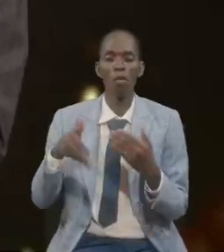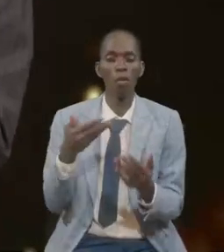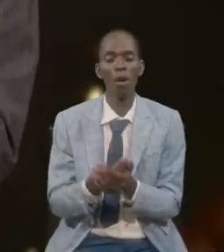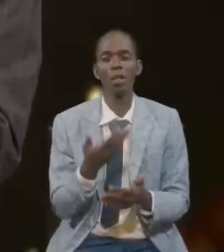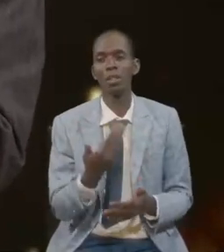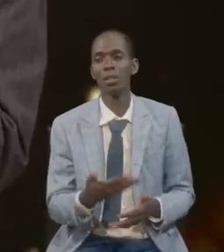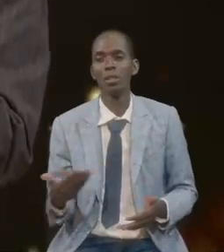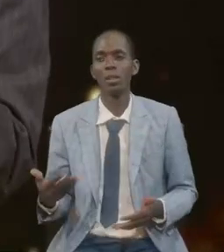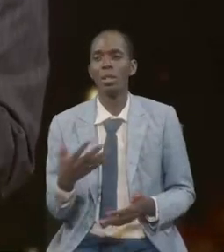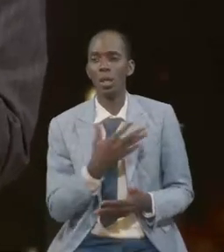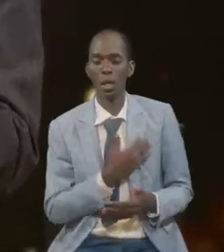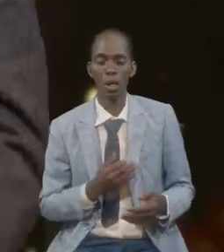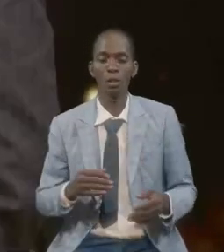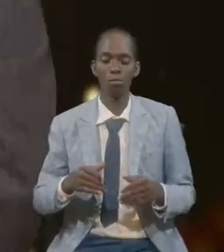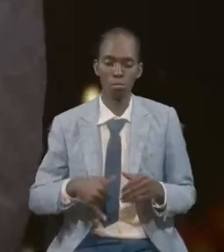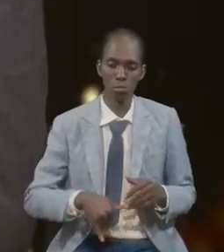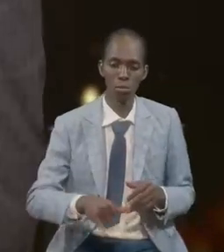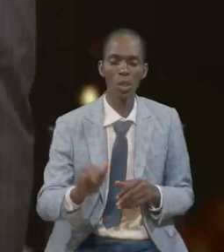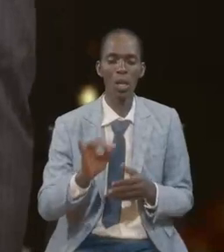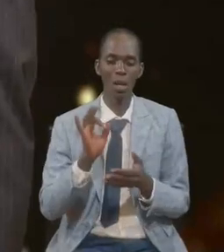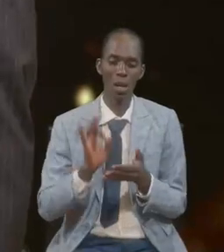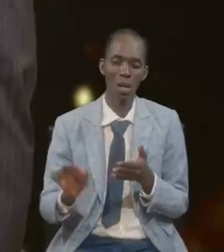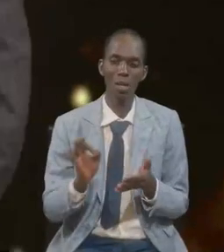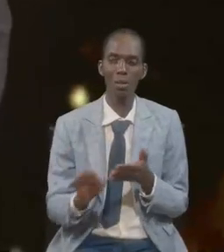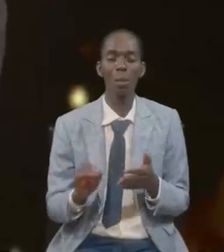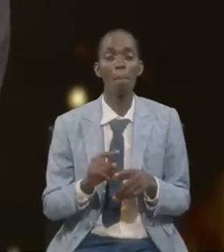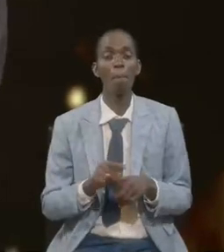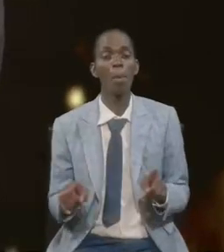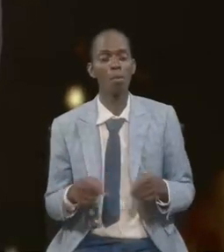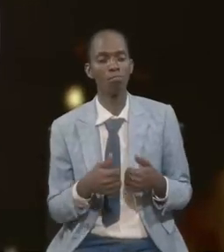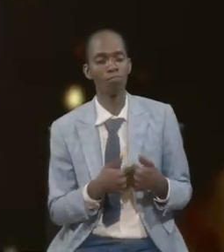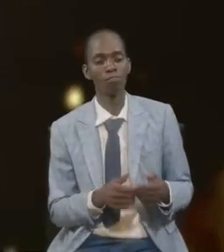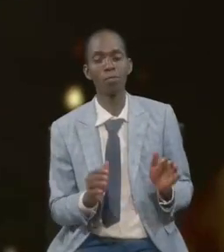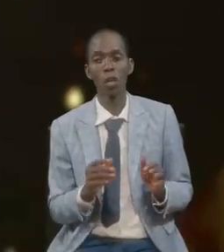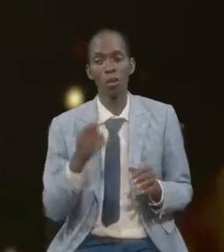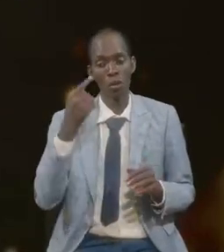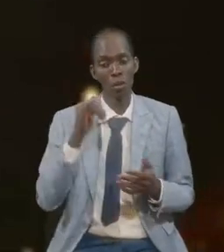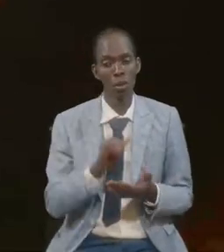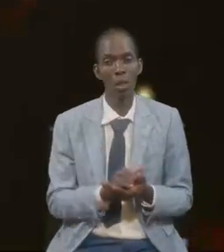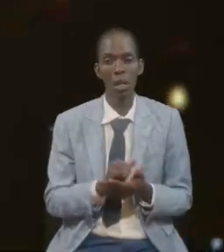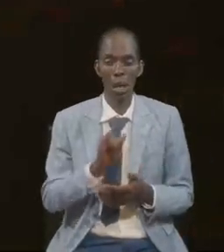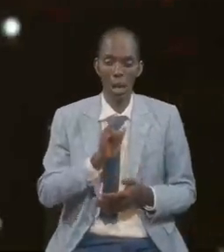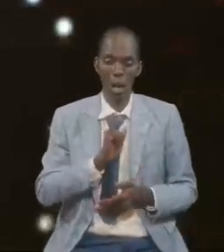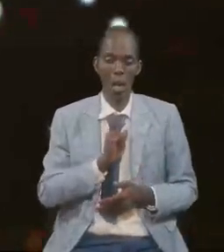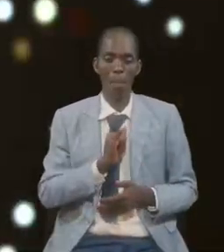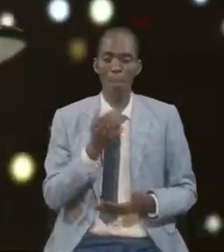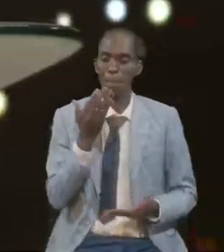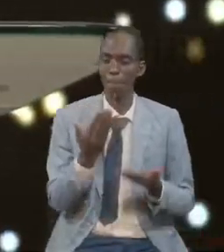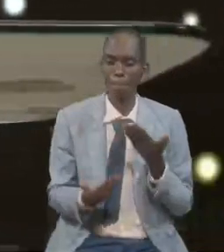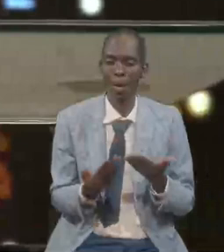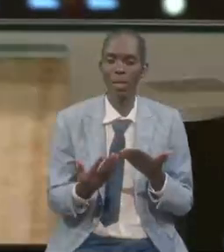Et je les regarde comme de la boue afin de gagner